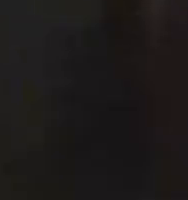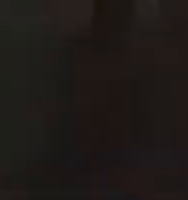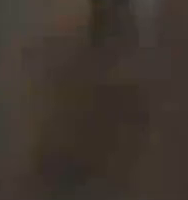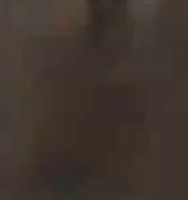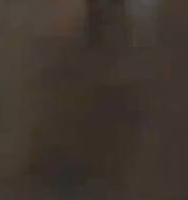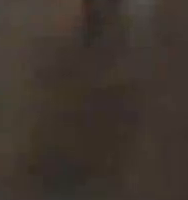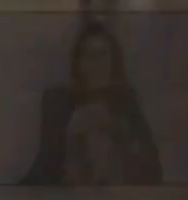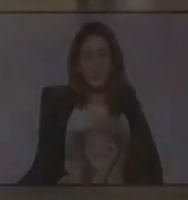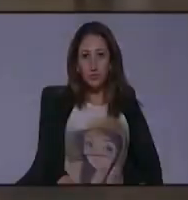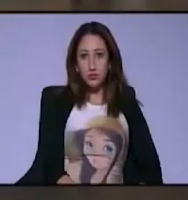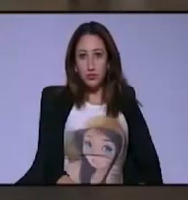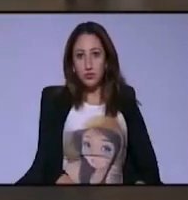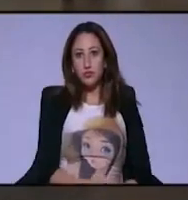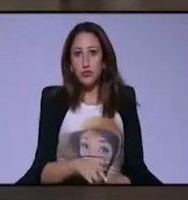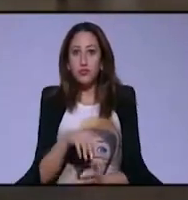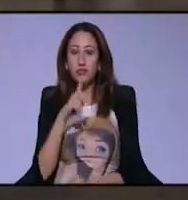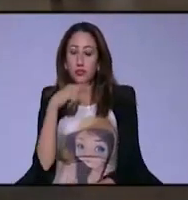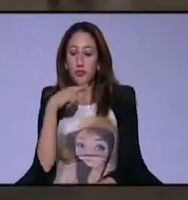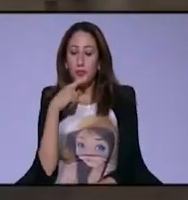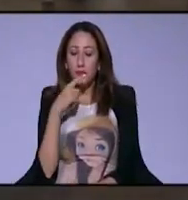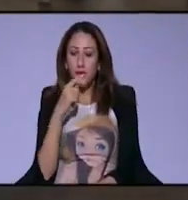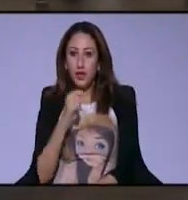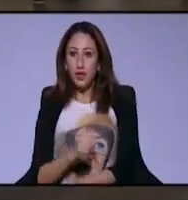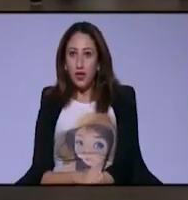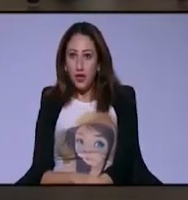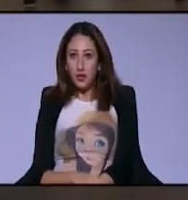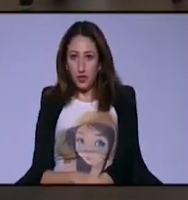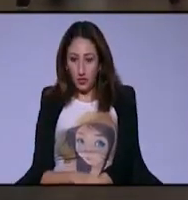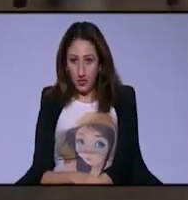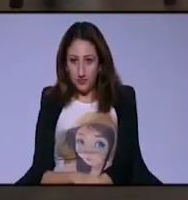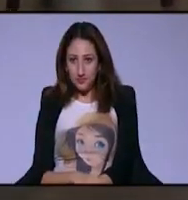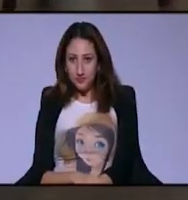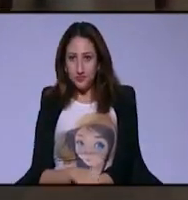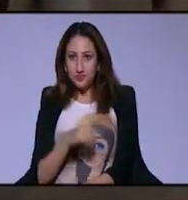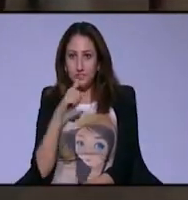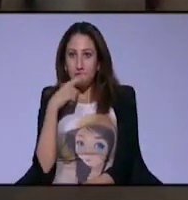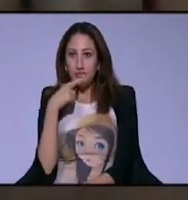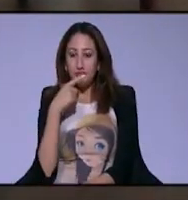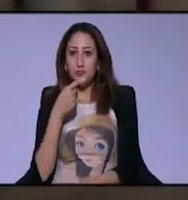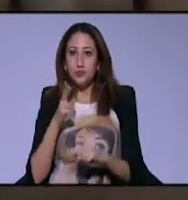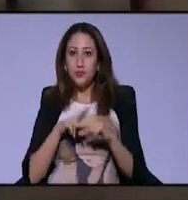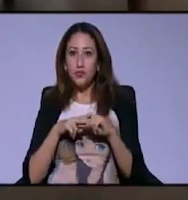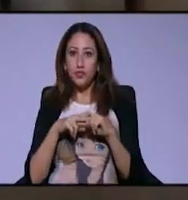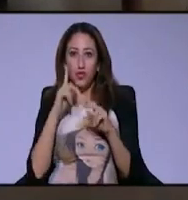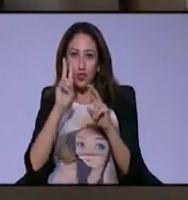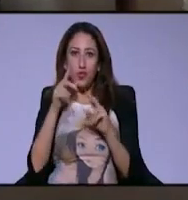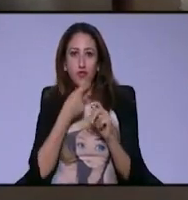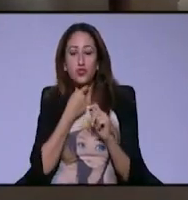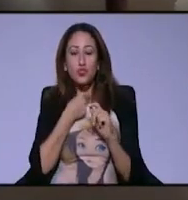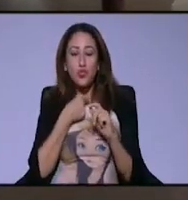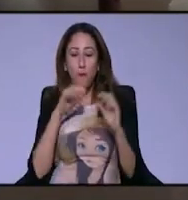الموسيقى، الجرافيكس مثلا معتز، مشهد دخول سيدنا محمد عليه الصلاه والسلام للمدينه المنوره. ايه الجمال ده. طب اقول لحضرتك